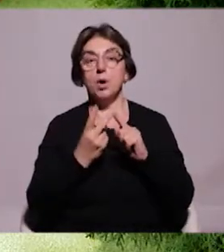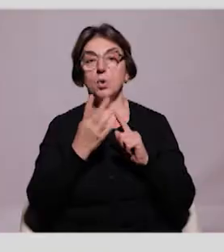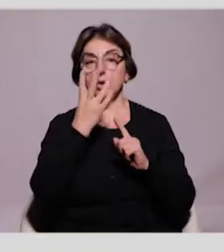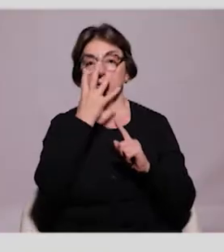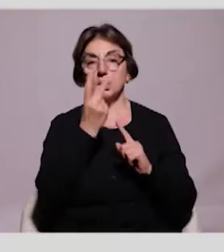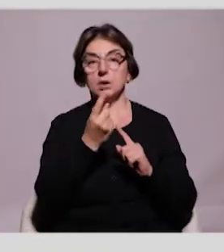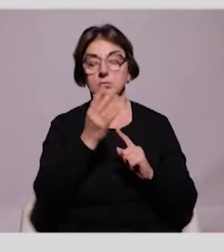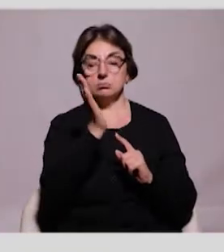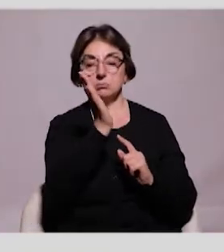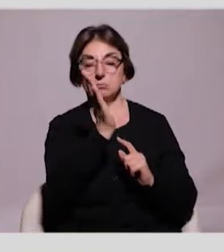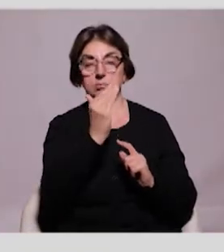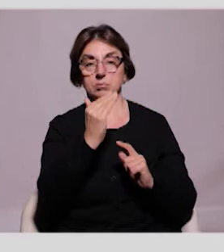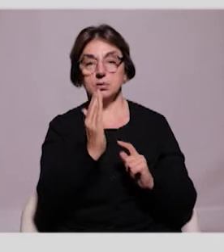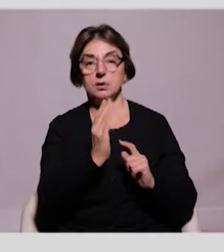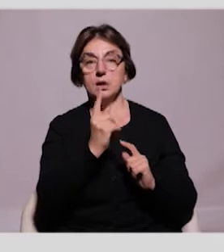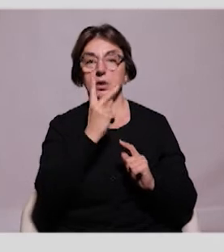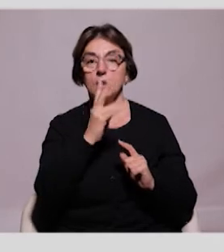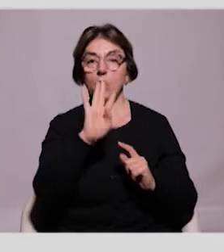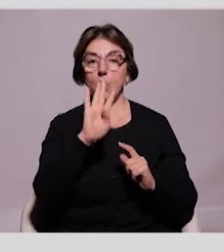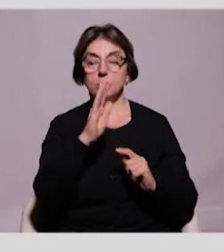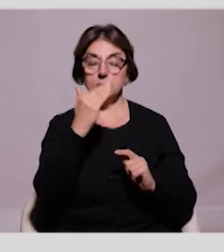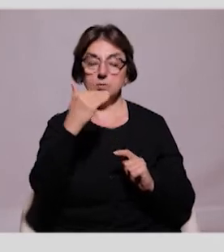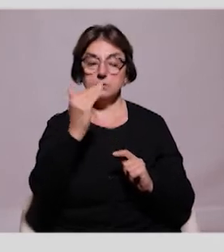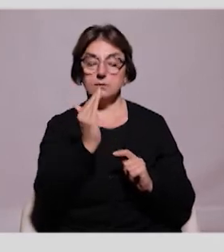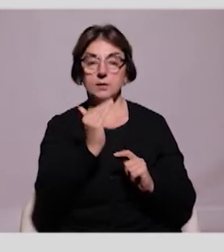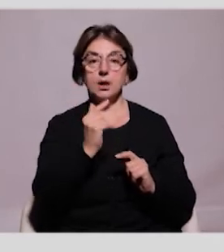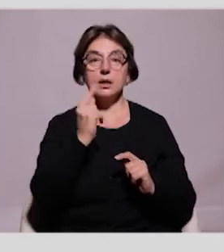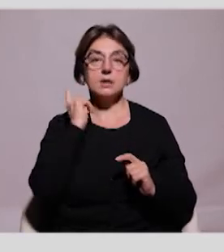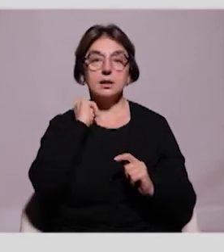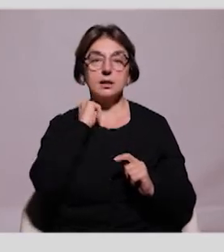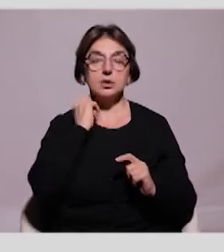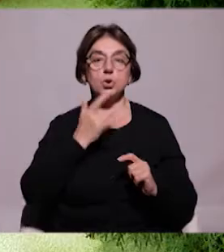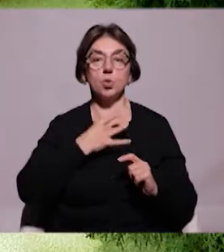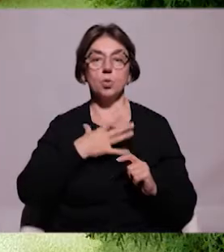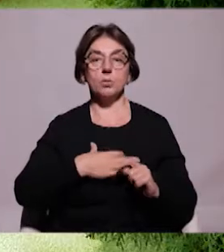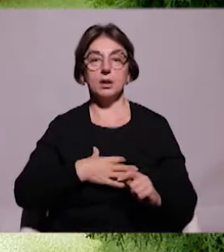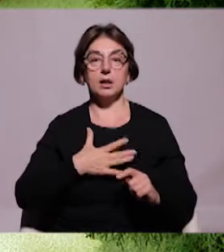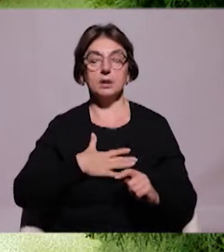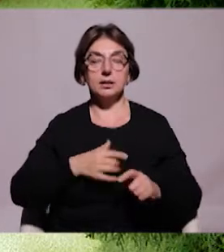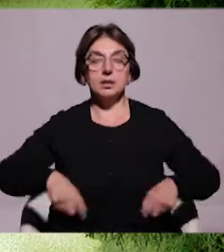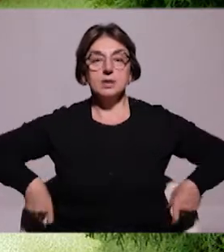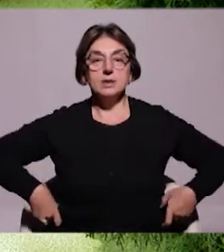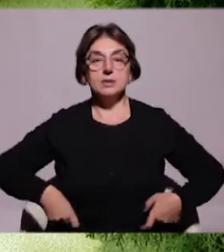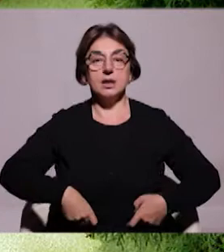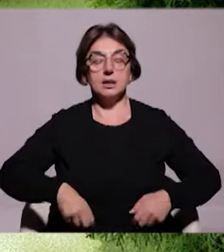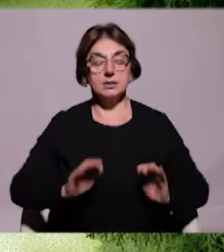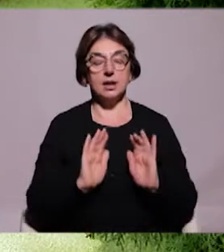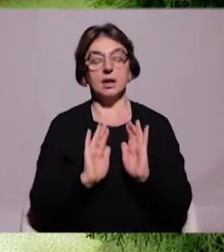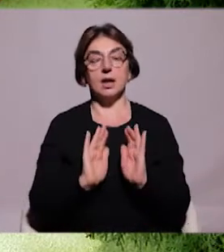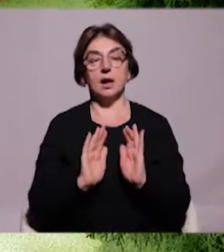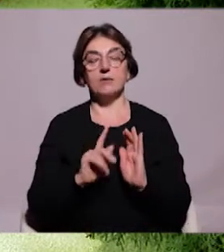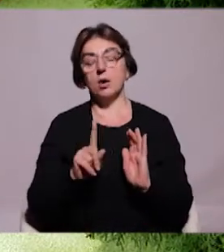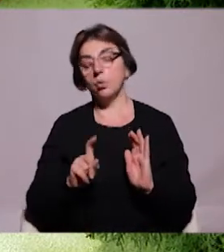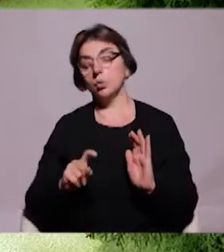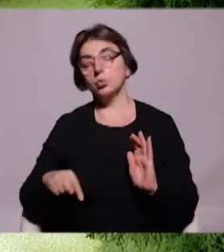თქვენ ნადრეკებს დაინახავთ. გამოარჩევთ 4 ნადრეკს. ეს არის კისრის, გულმკერდის, წელის და